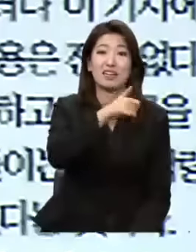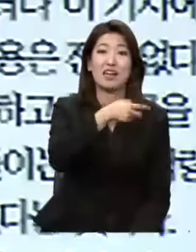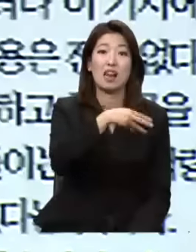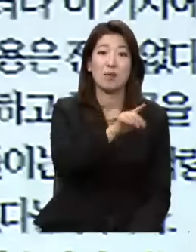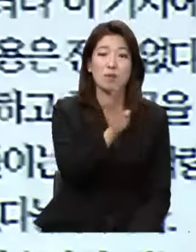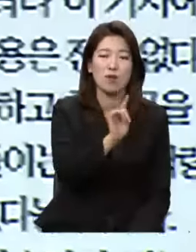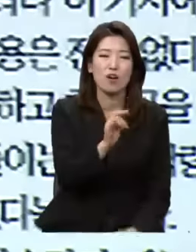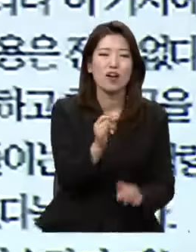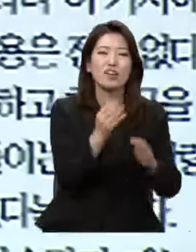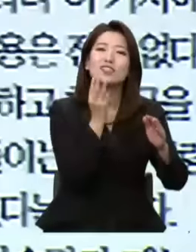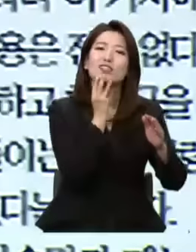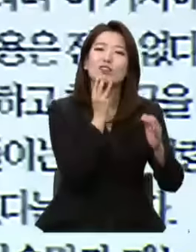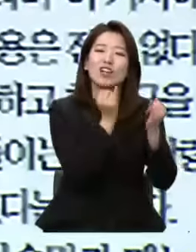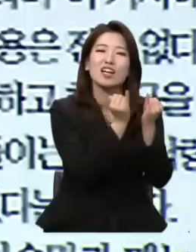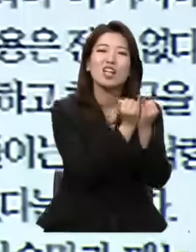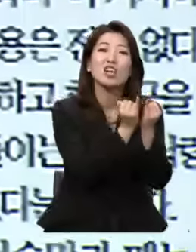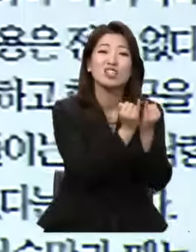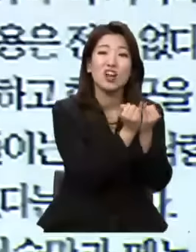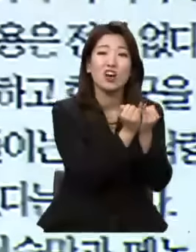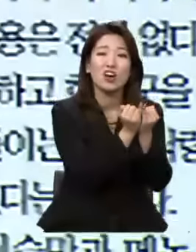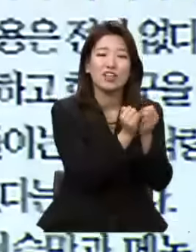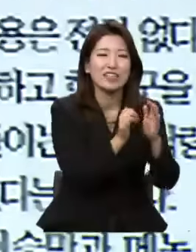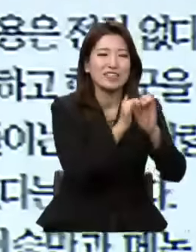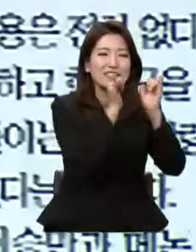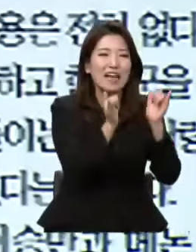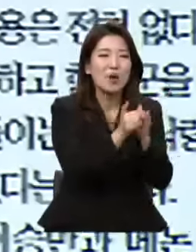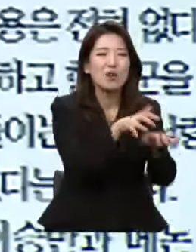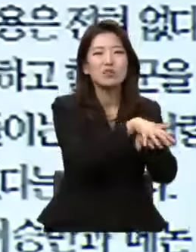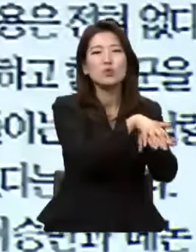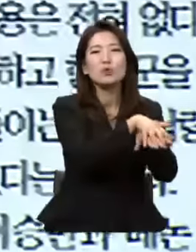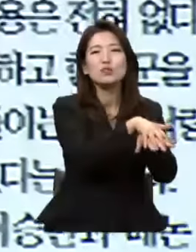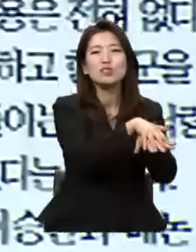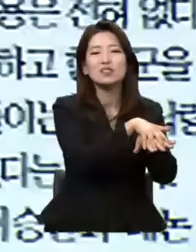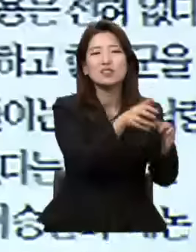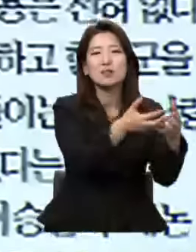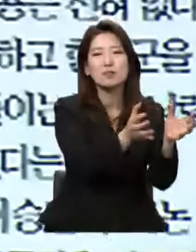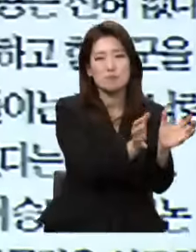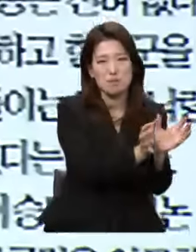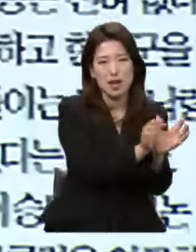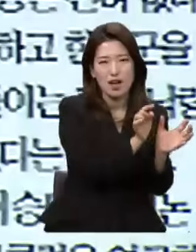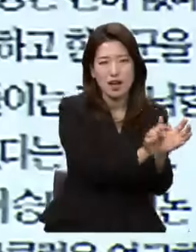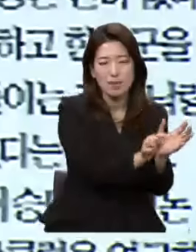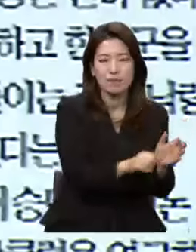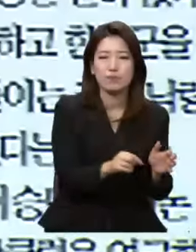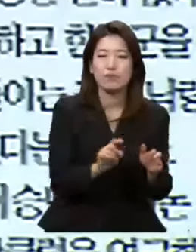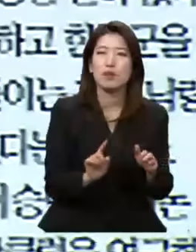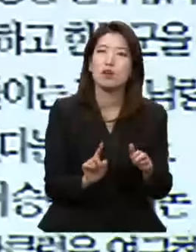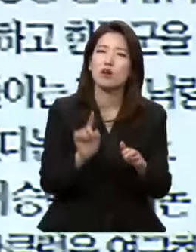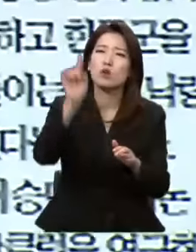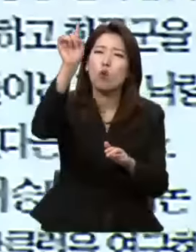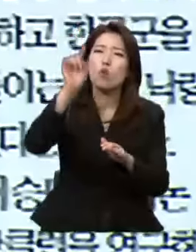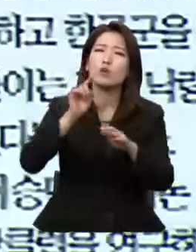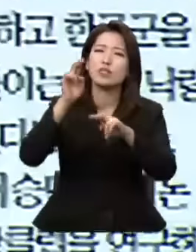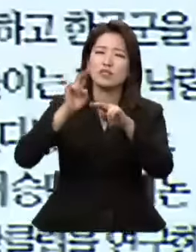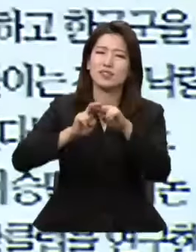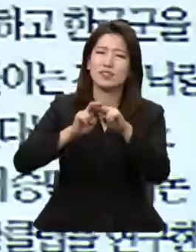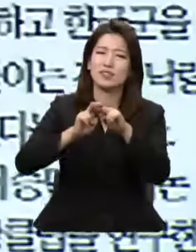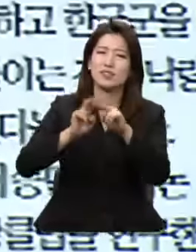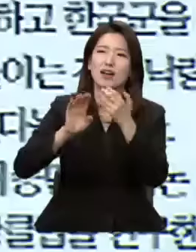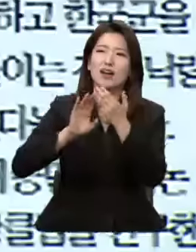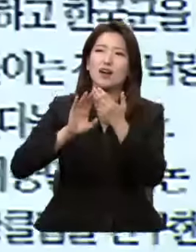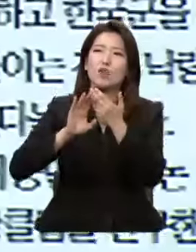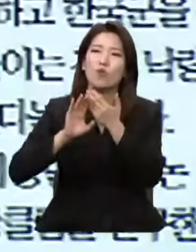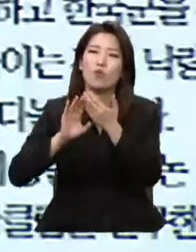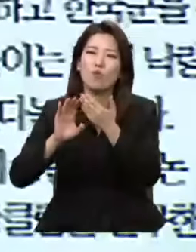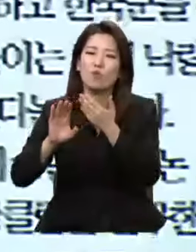여성들이 사회 단체를 조직을 한 거고 단체의 목적 은 외국 귀빈 한국 정부의 고위 관리 및 장성 외교관을